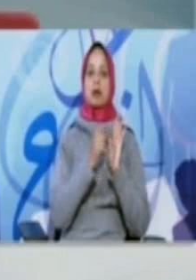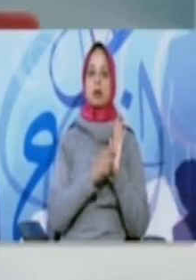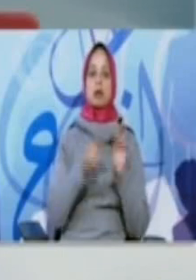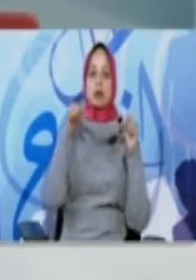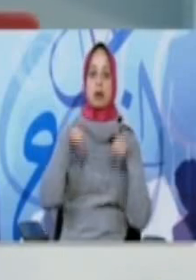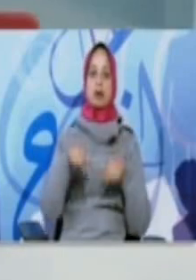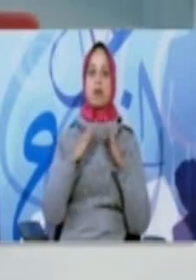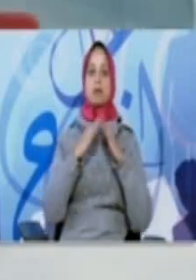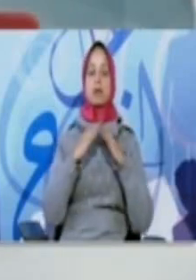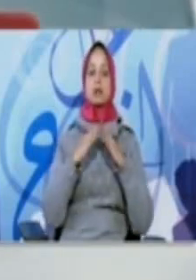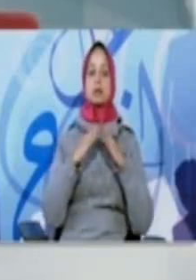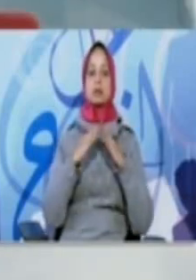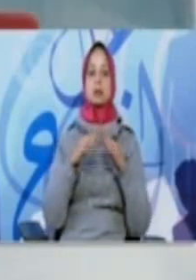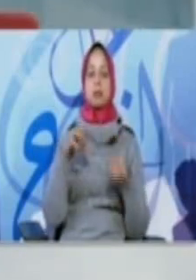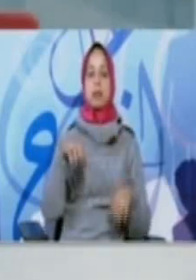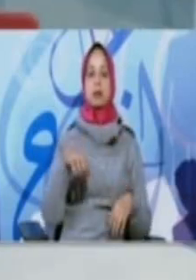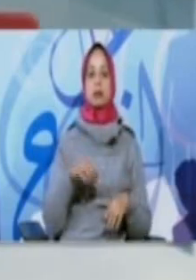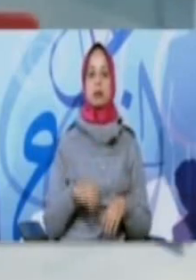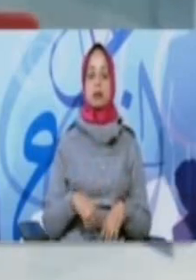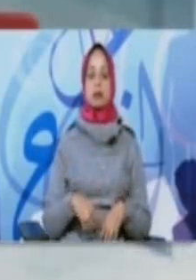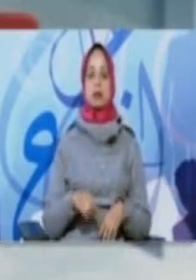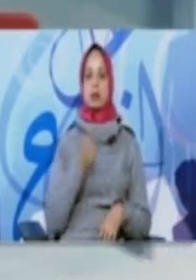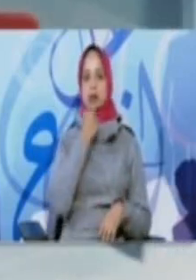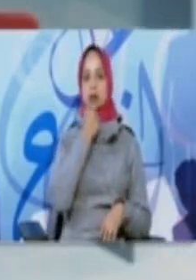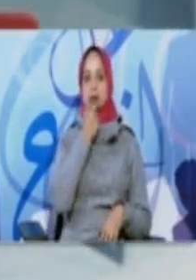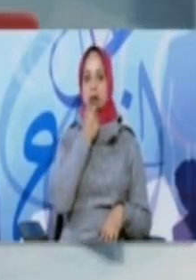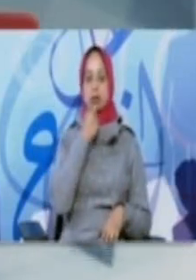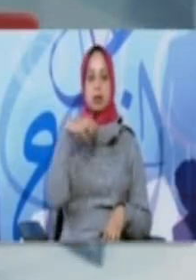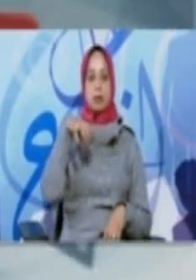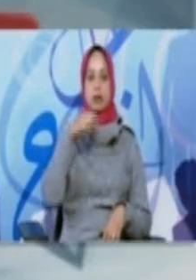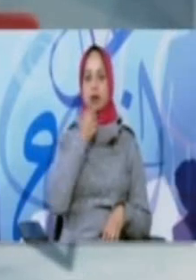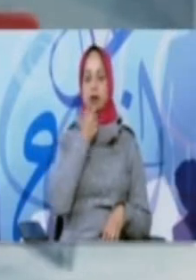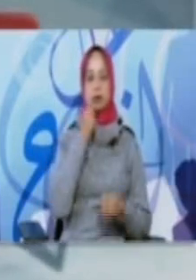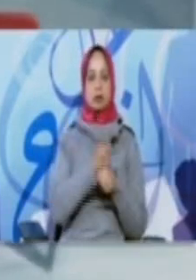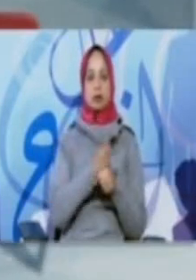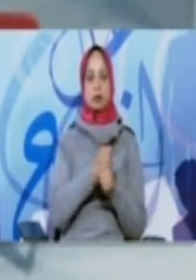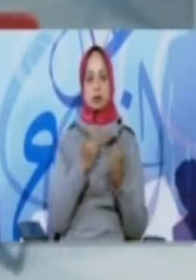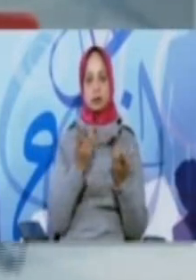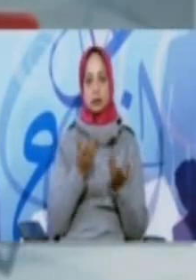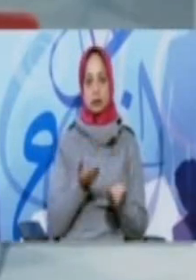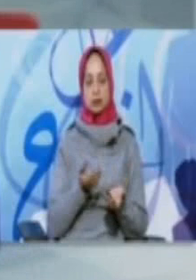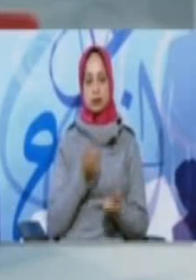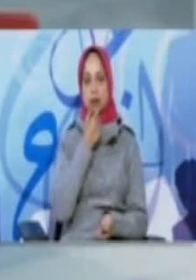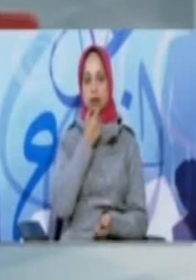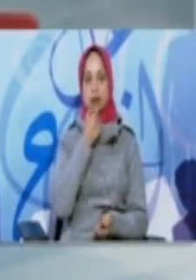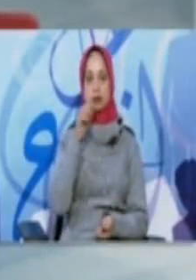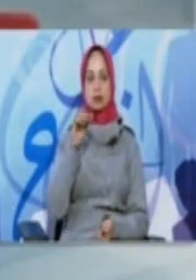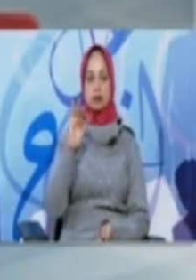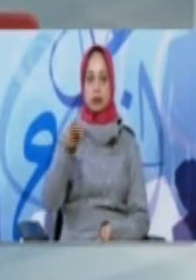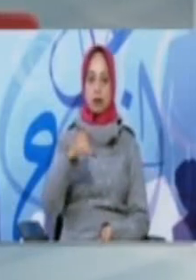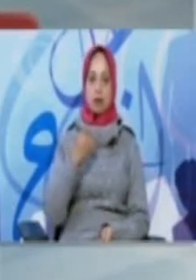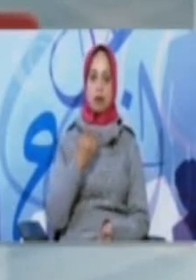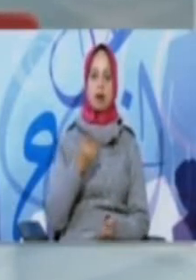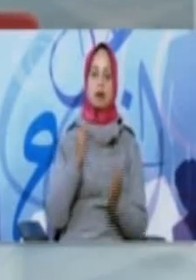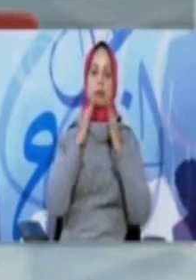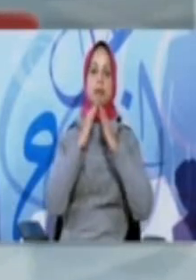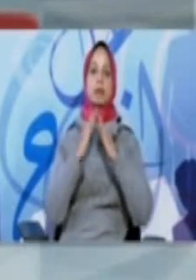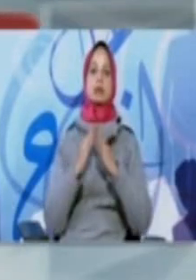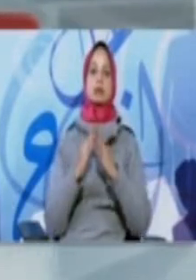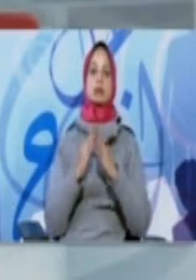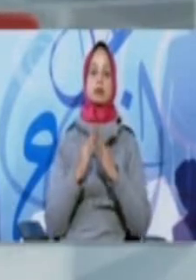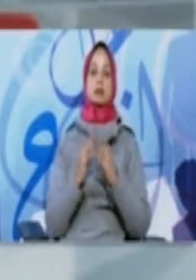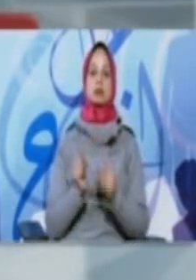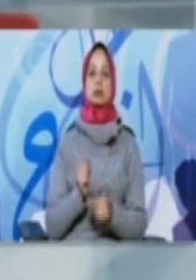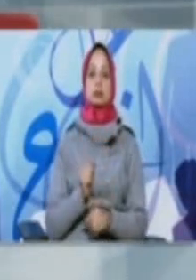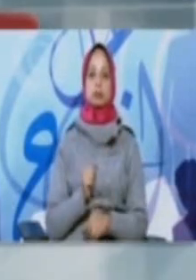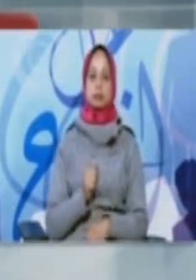مصر. طيب موقف انجلترا كان ايه بقى؟ بنقول تدخل الانجليز. ركز معايا كويس.